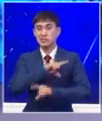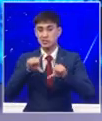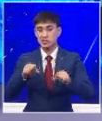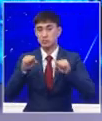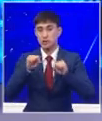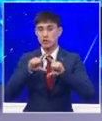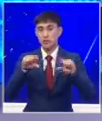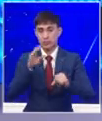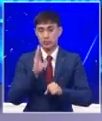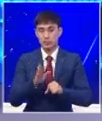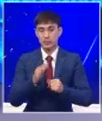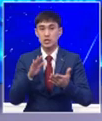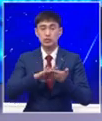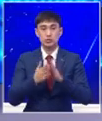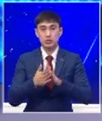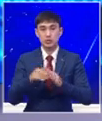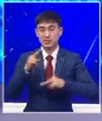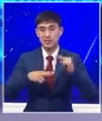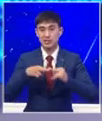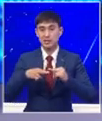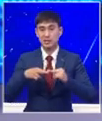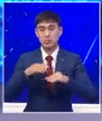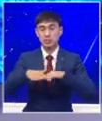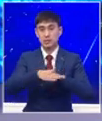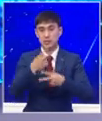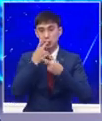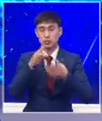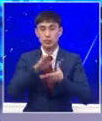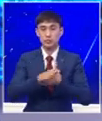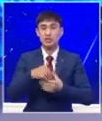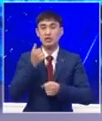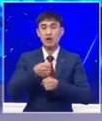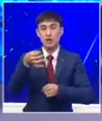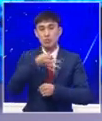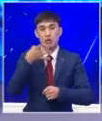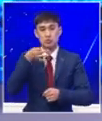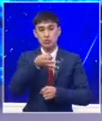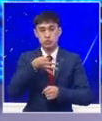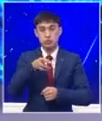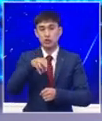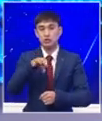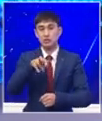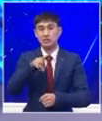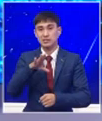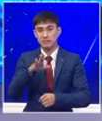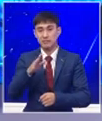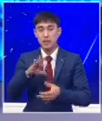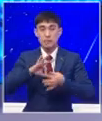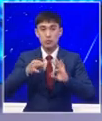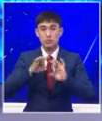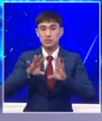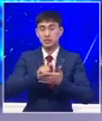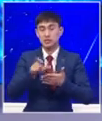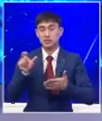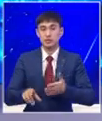и спортивных объектов. С ситуацией на строительных площадках некоторых из них ознакомился глава Алматинской области Марат Султангазиев. Подробнее расскажет